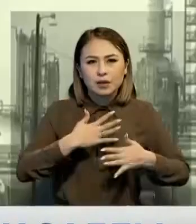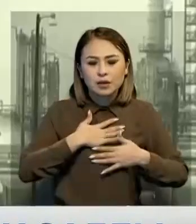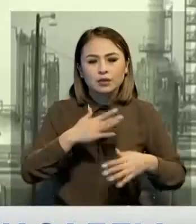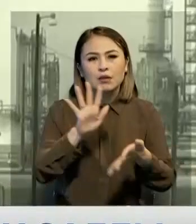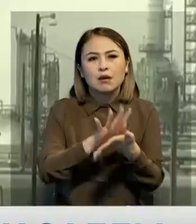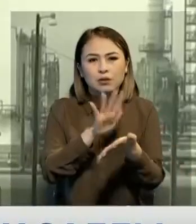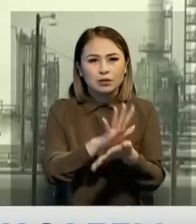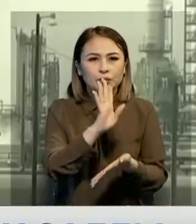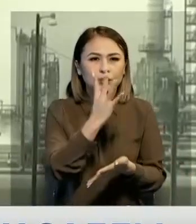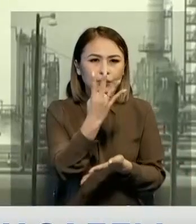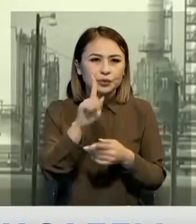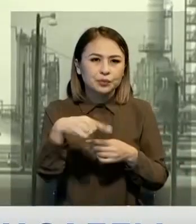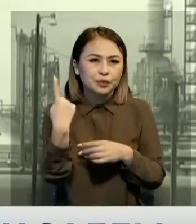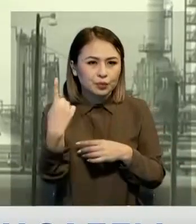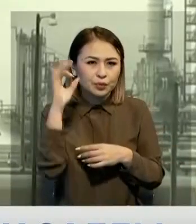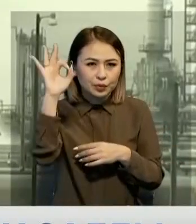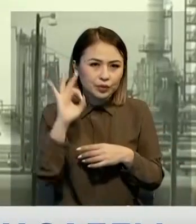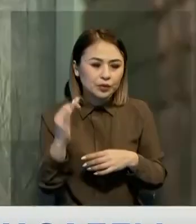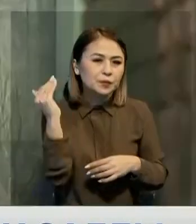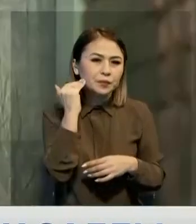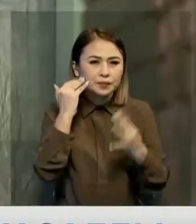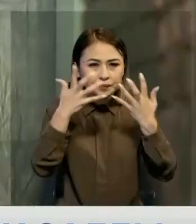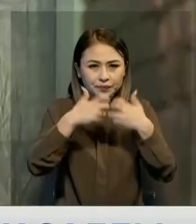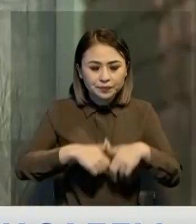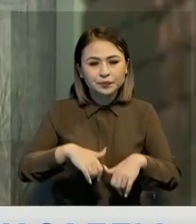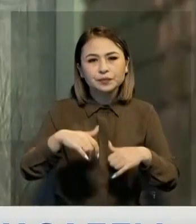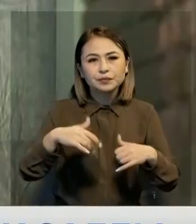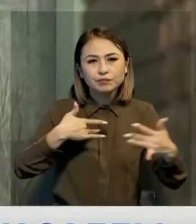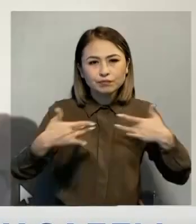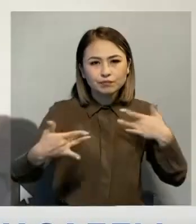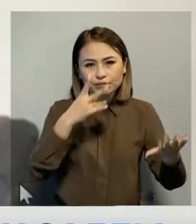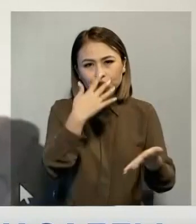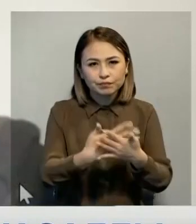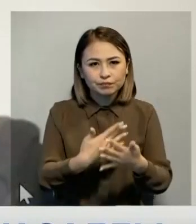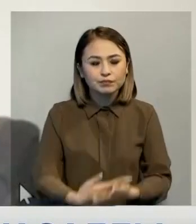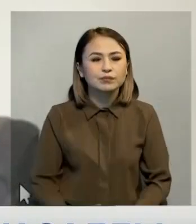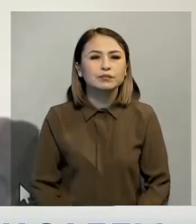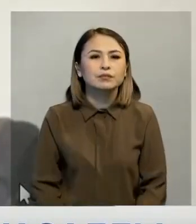ластанудың шамамен төрттен бір бөлігі кен игеруші өнеркәсіптердің үлесінде.